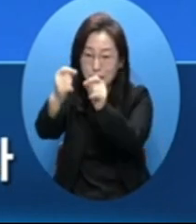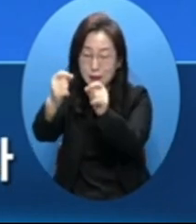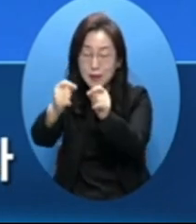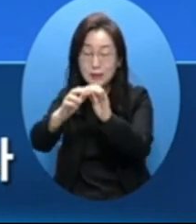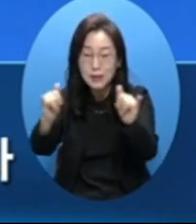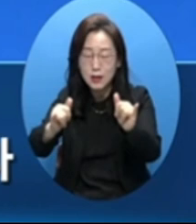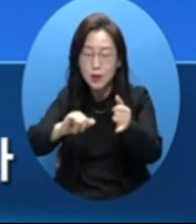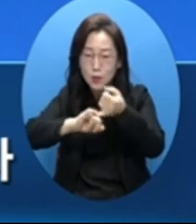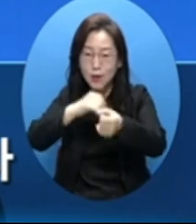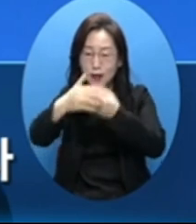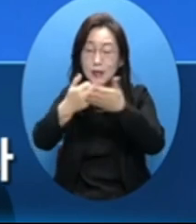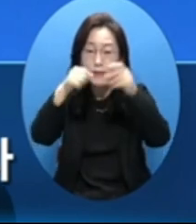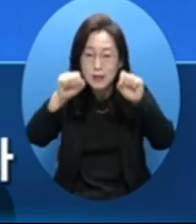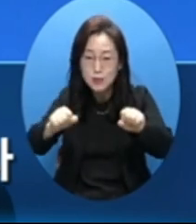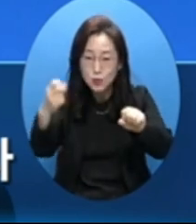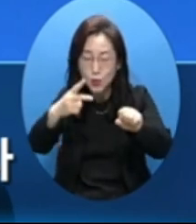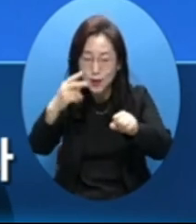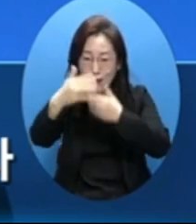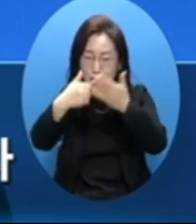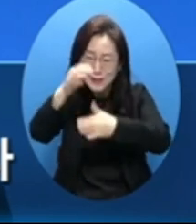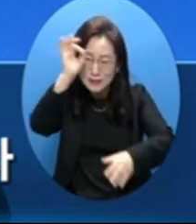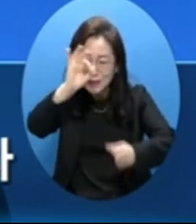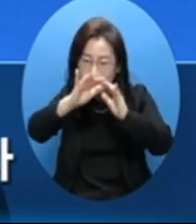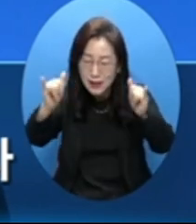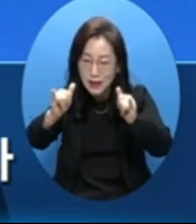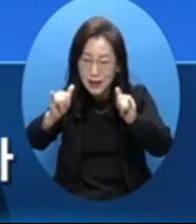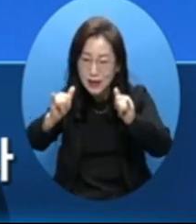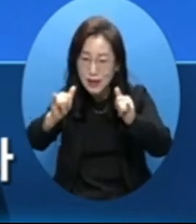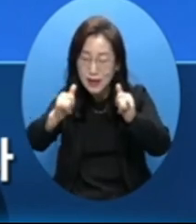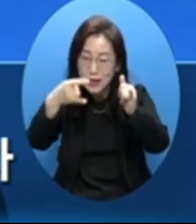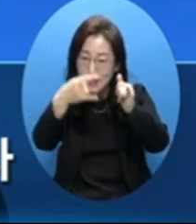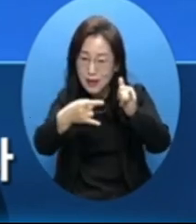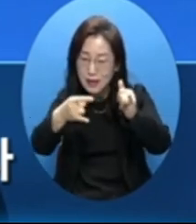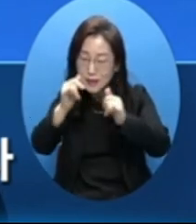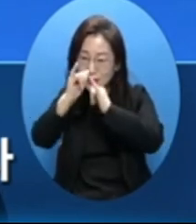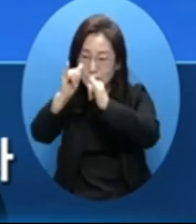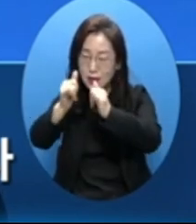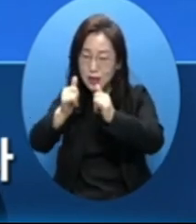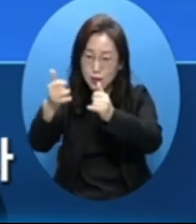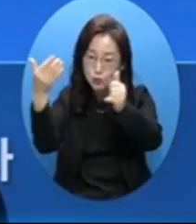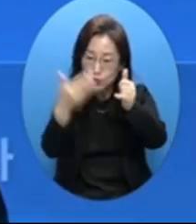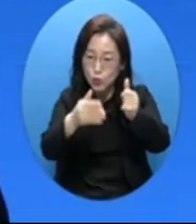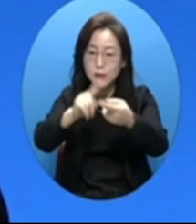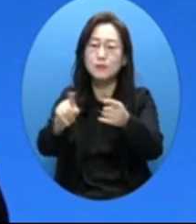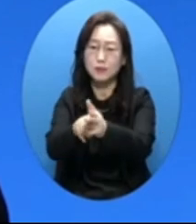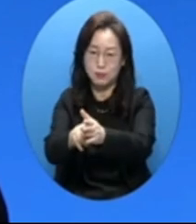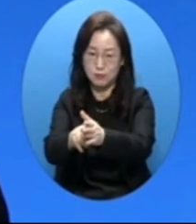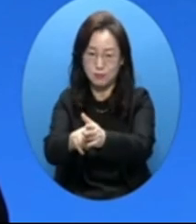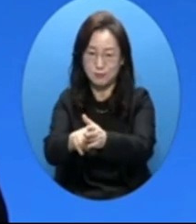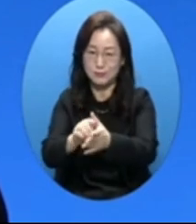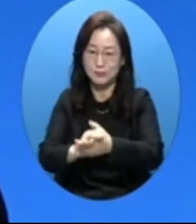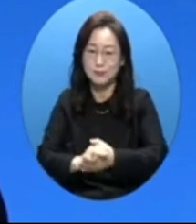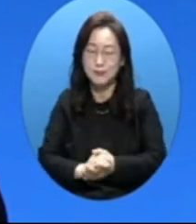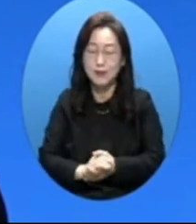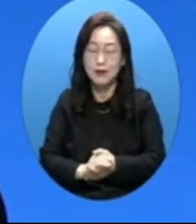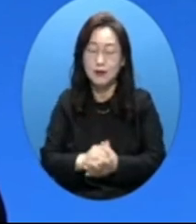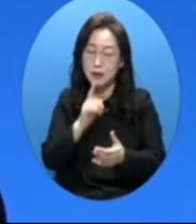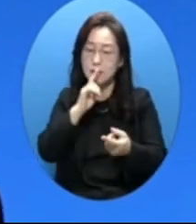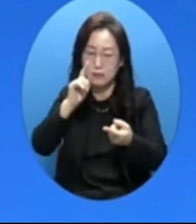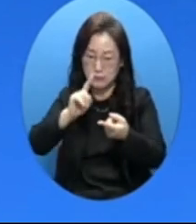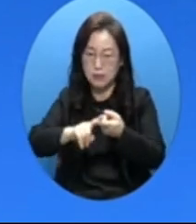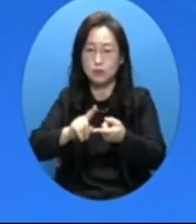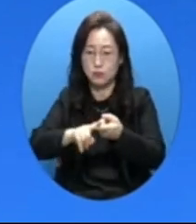그가 계신 것과 그가 자기를 찬 자들에게 상지신이심을 믿어야 할지니라 이같이 말씀하고 있습니다